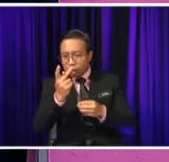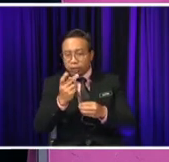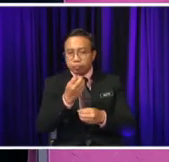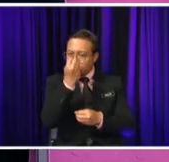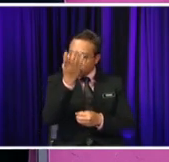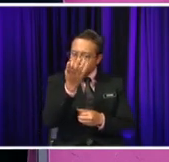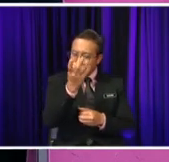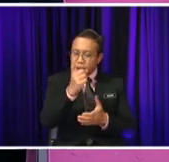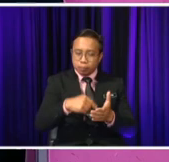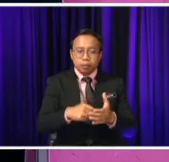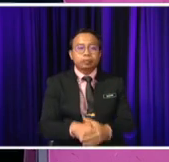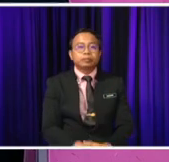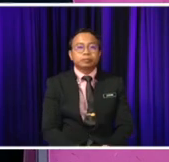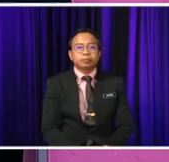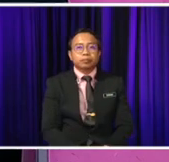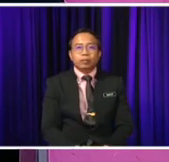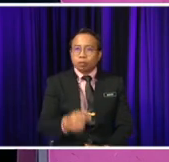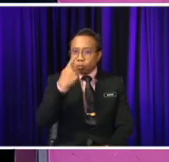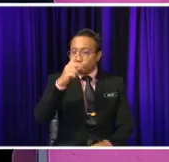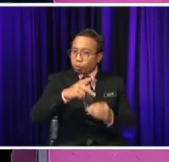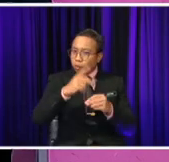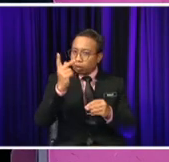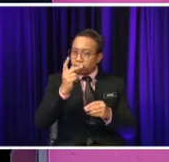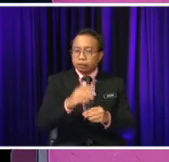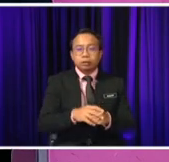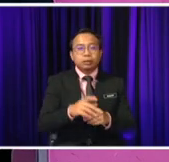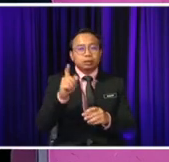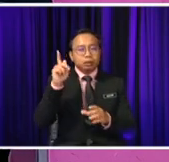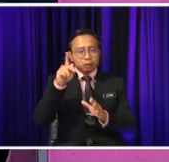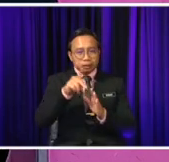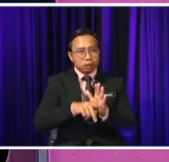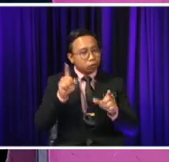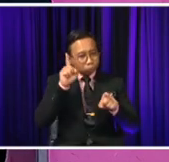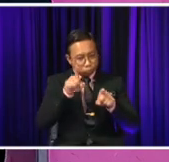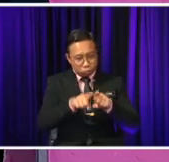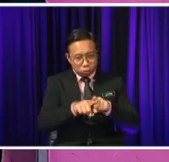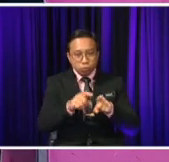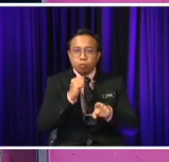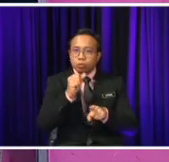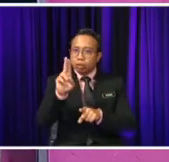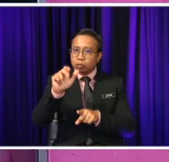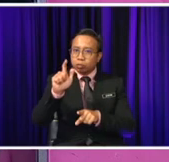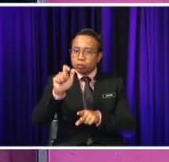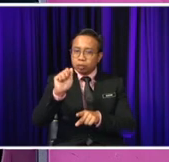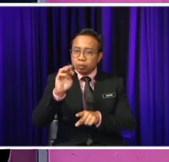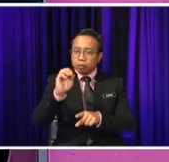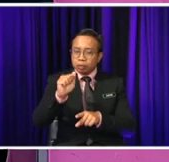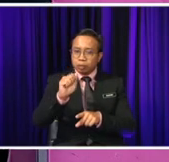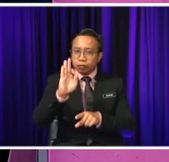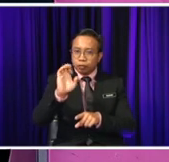di dalam ijma'ni dalam mengeluarkan kesepakatan ulama ini dia bukan hanya ulama bahagian Fika saja